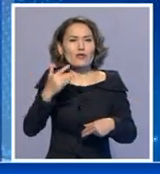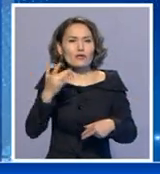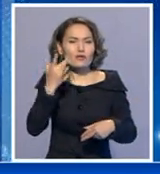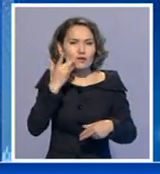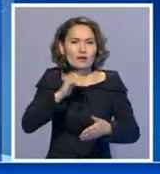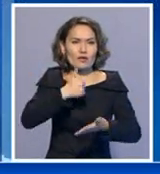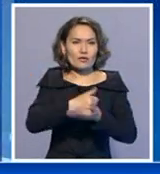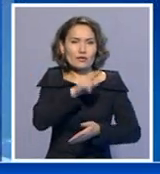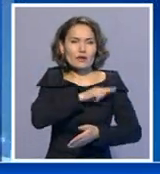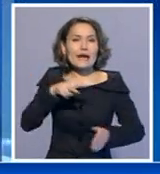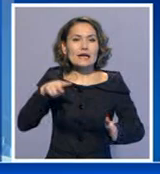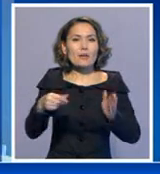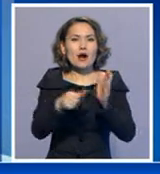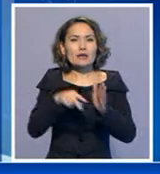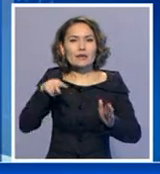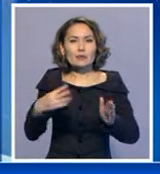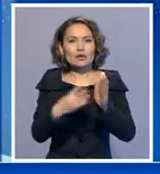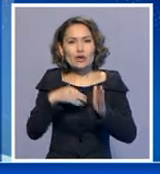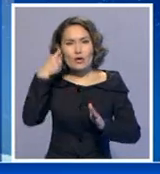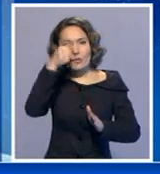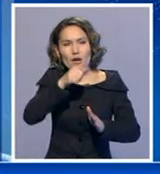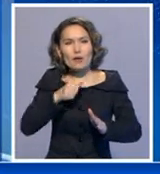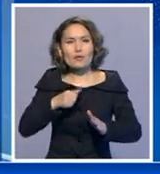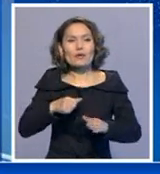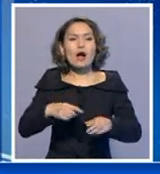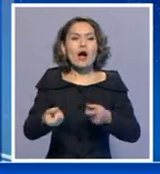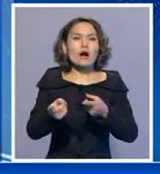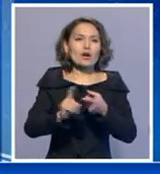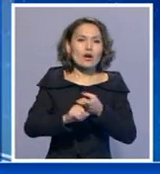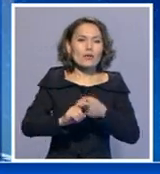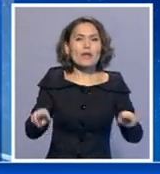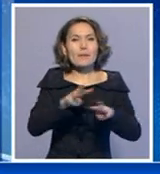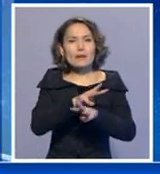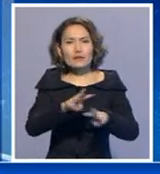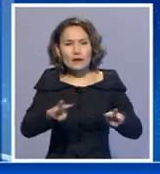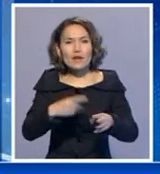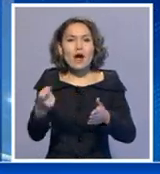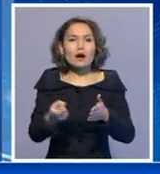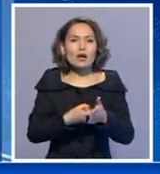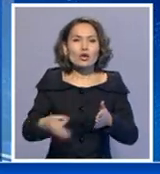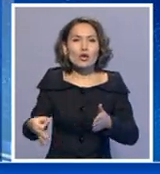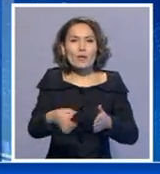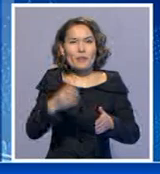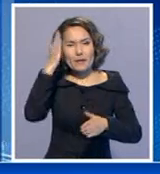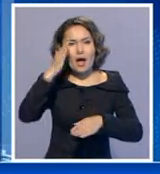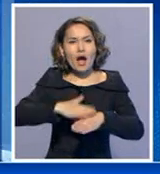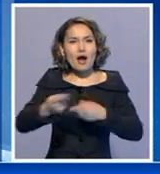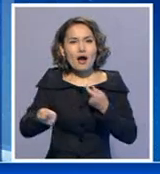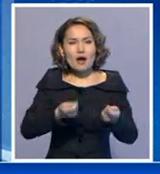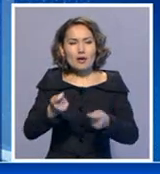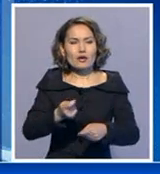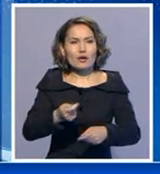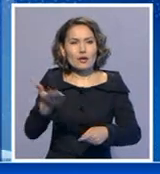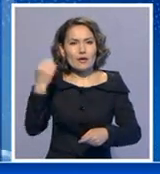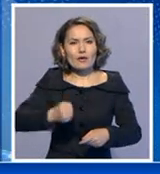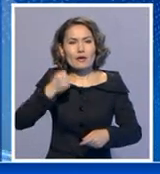істеді. 2006-2009 жылдар аралығында көлік және коммуникация министрі, одан кейін Қарағанды облысының әкімі болды.